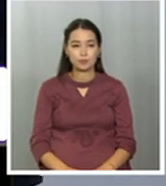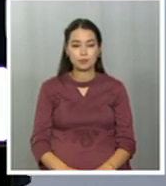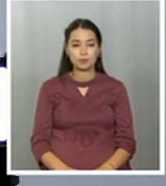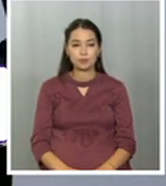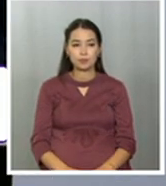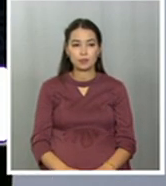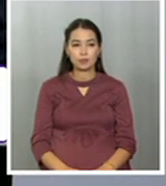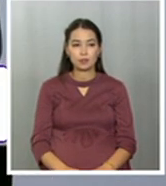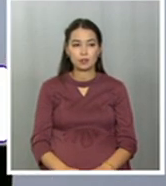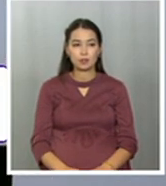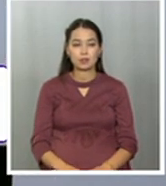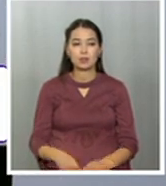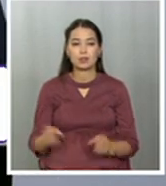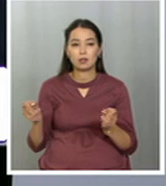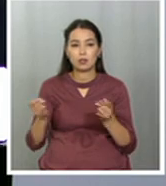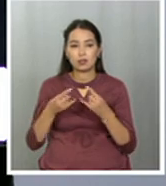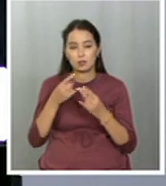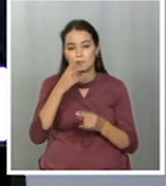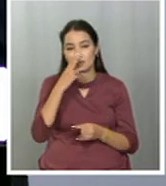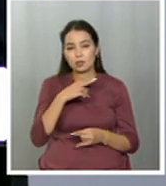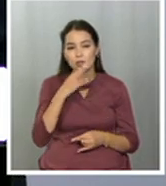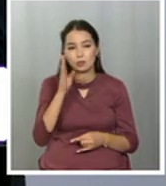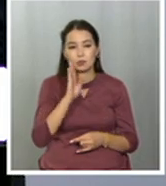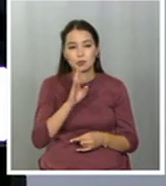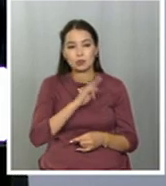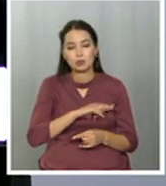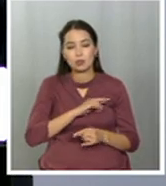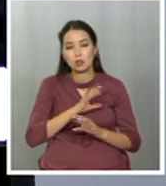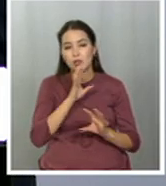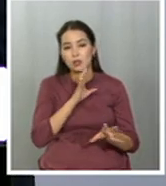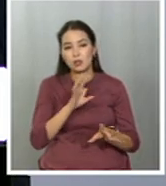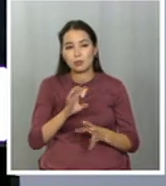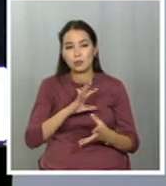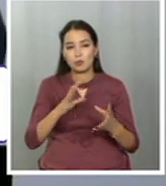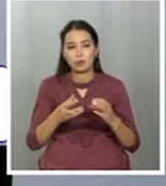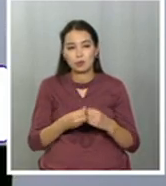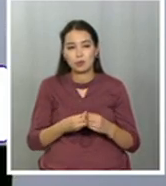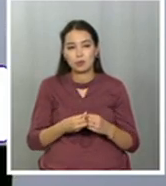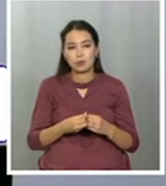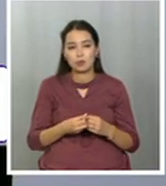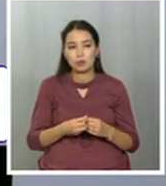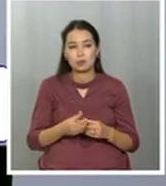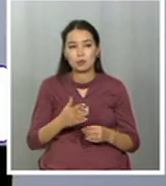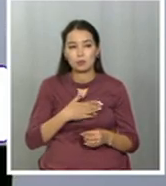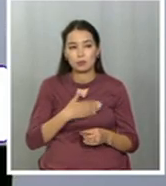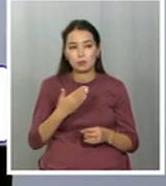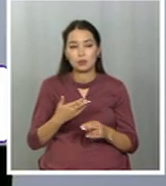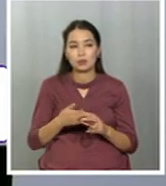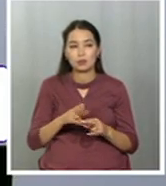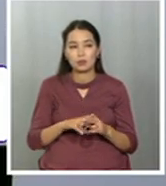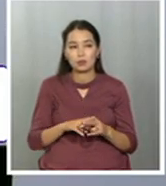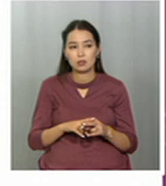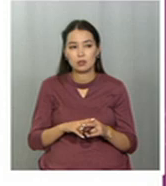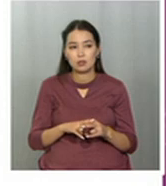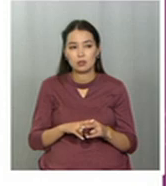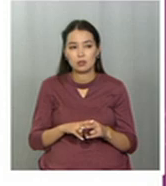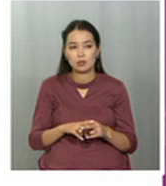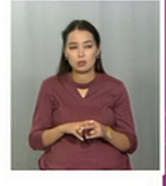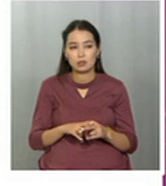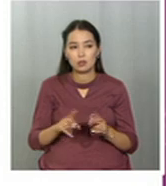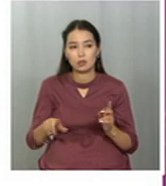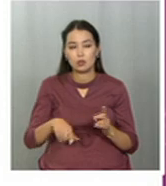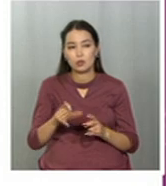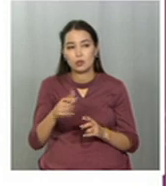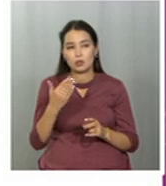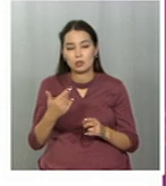Оқушылар, енді экранға назар аударайық. Су ресурстарын қамтамасыз етілу бойынша біздің бірнеше, яғни өзен алаптары